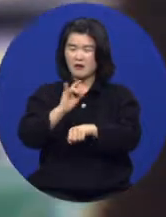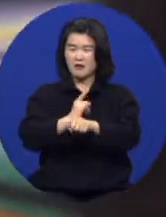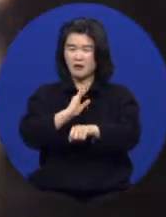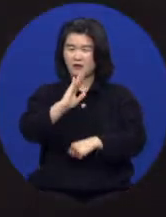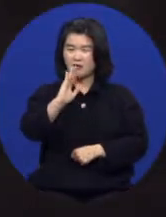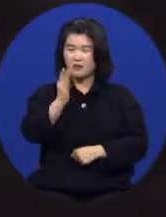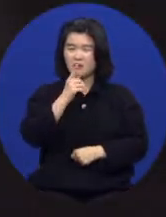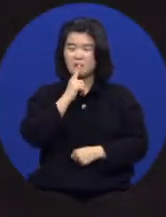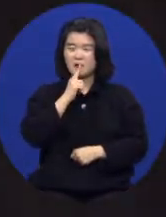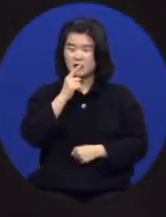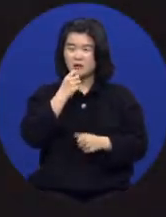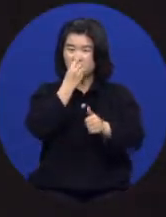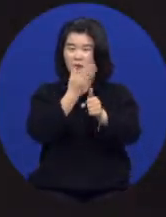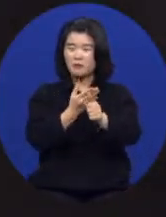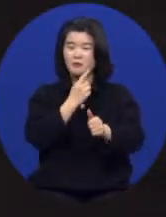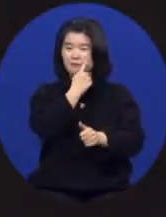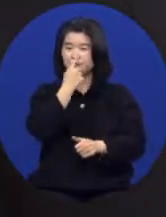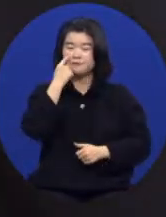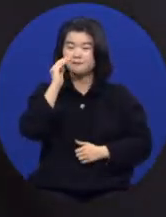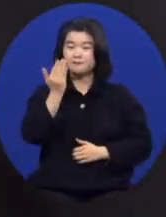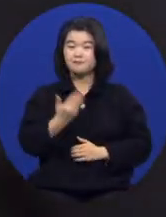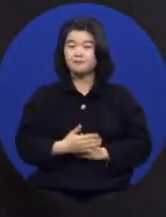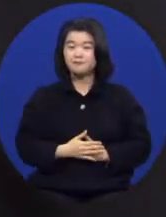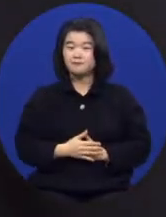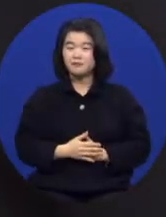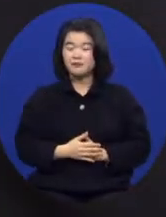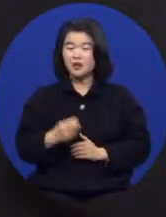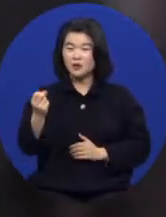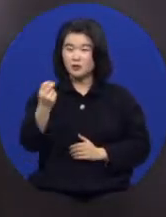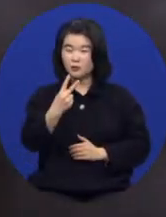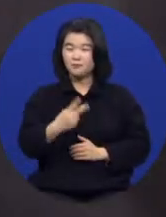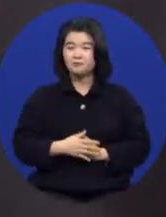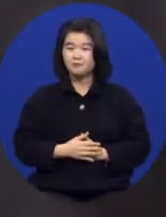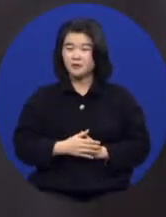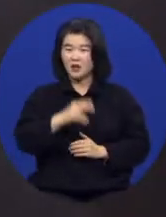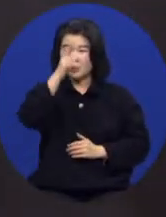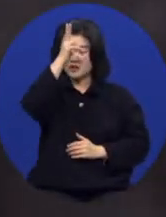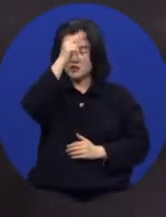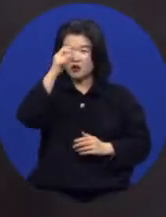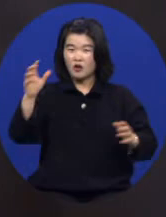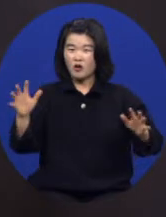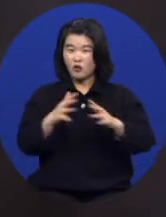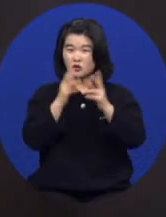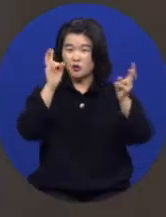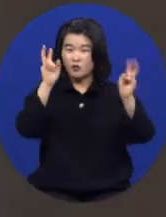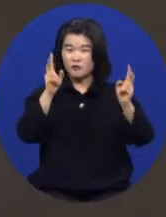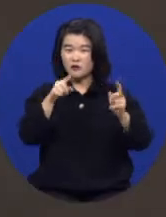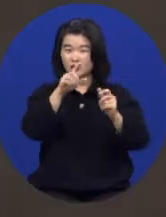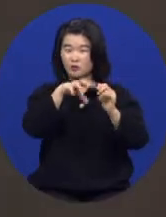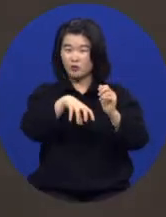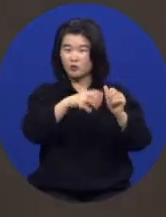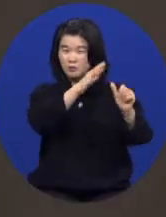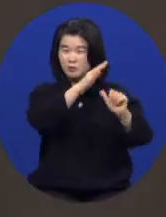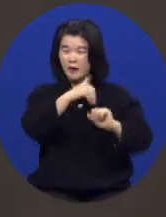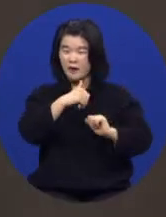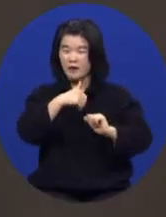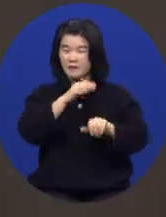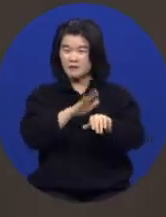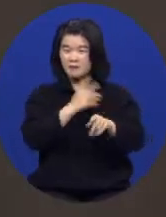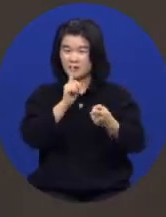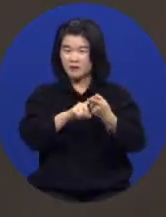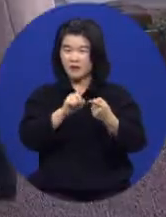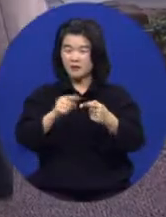이루어지지 않았다는 진술을 확보했다고 밝혔습니다. 이에 따라 경찰은 건설업체 현장 소장을 업무상 과실치사